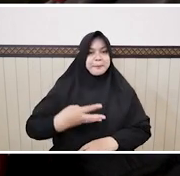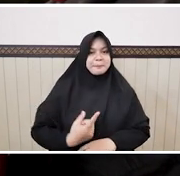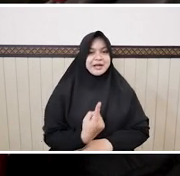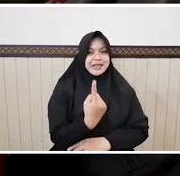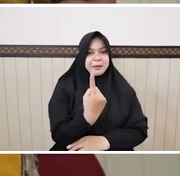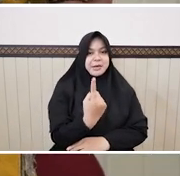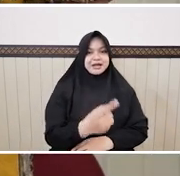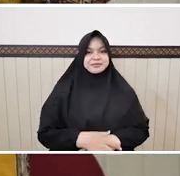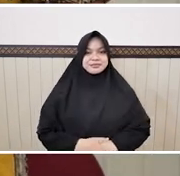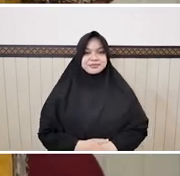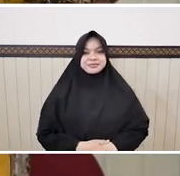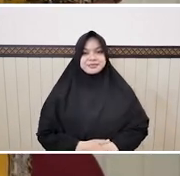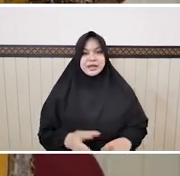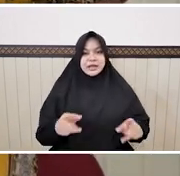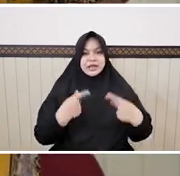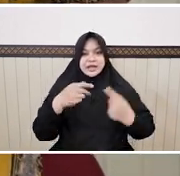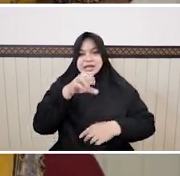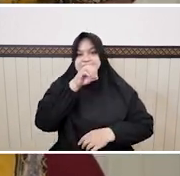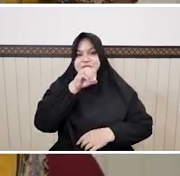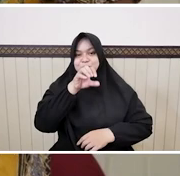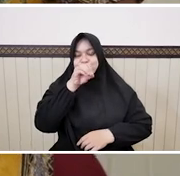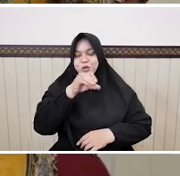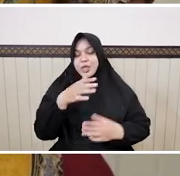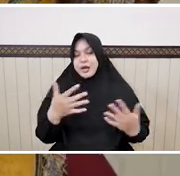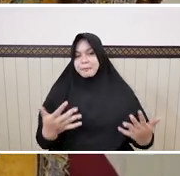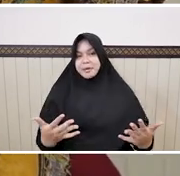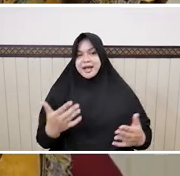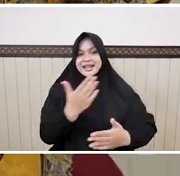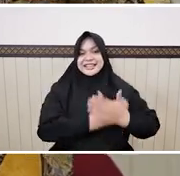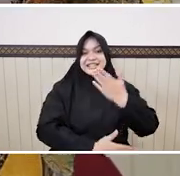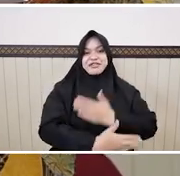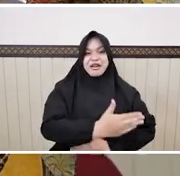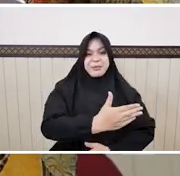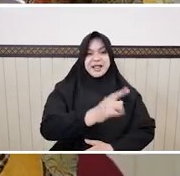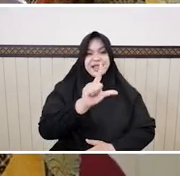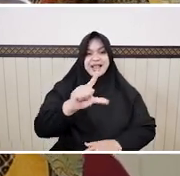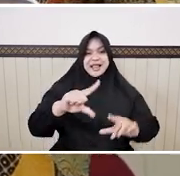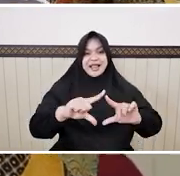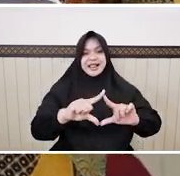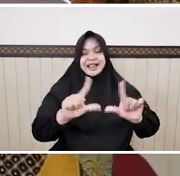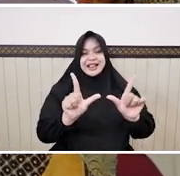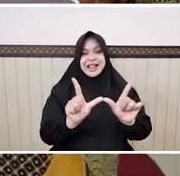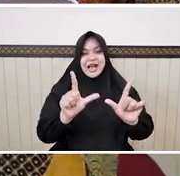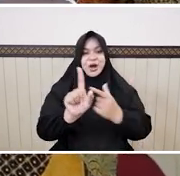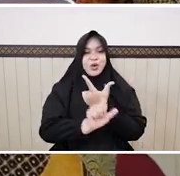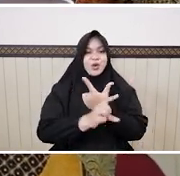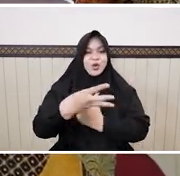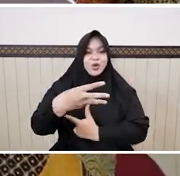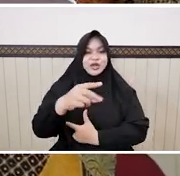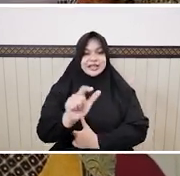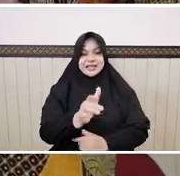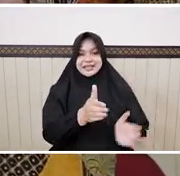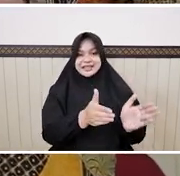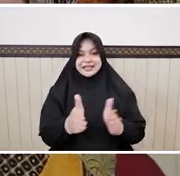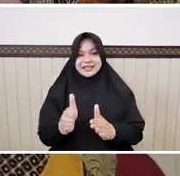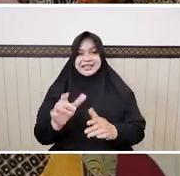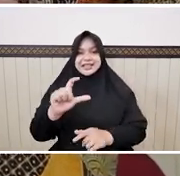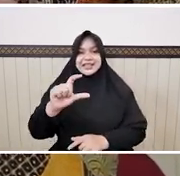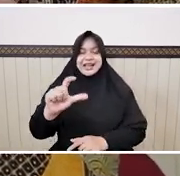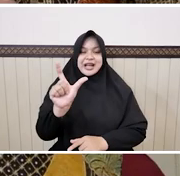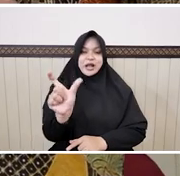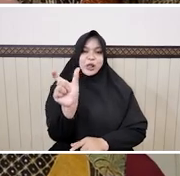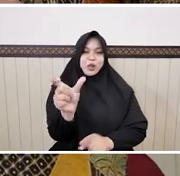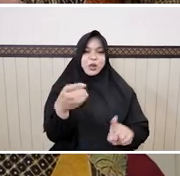masa depan lalu kita sebut dengan difable Lawyer Club Kenapa kemudian kita